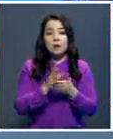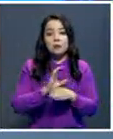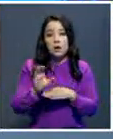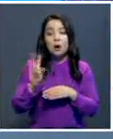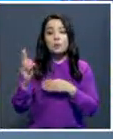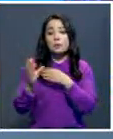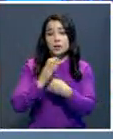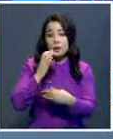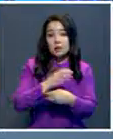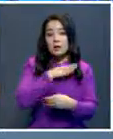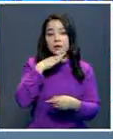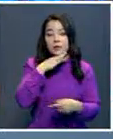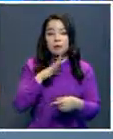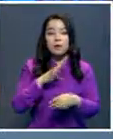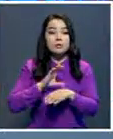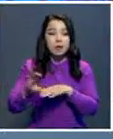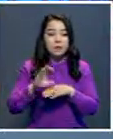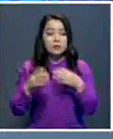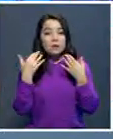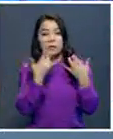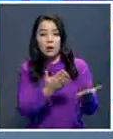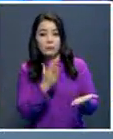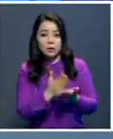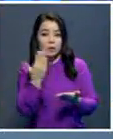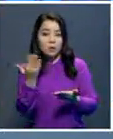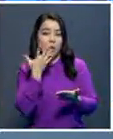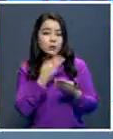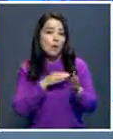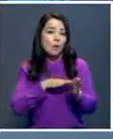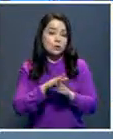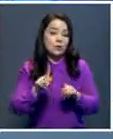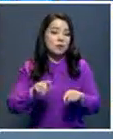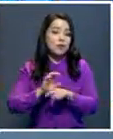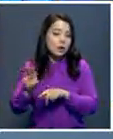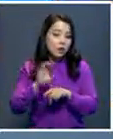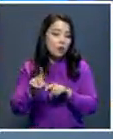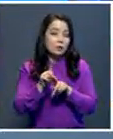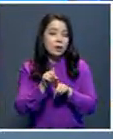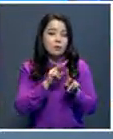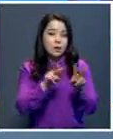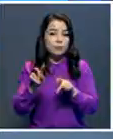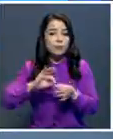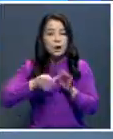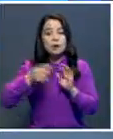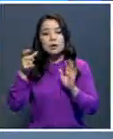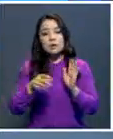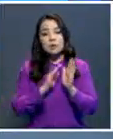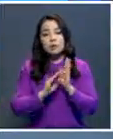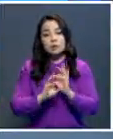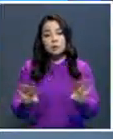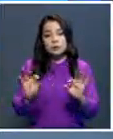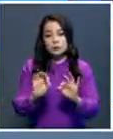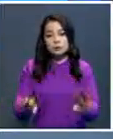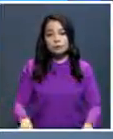Импорттаушы елдің ет экспортына қойған арнайы талабы да бар. Олардың орындалуын арнайы жіберілген өкіл қадағалайды. Оңғар 60% толықтырып